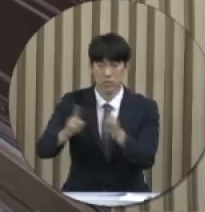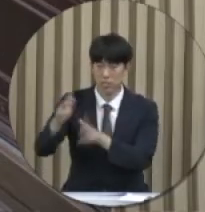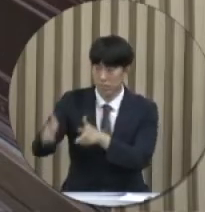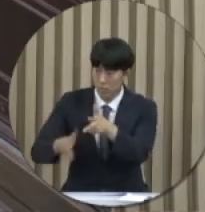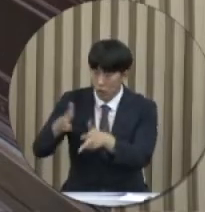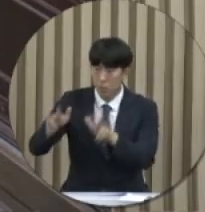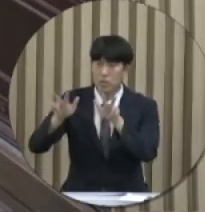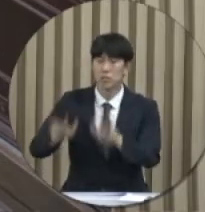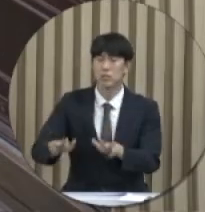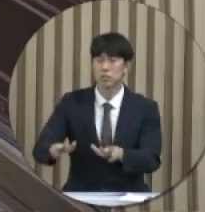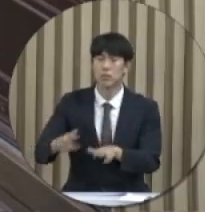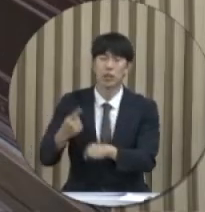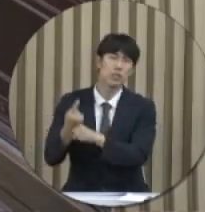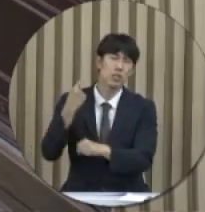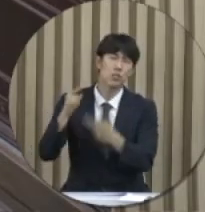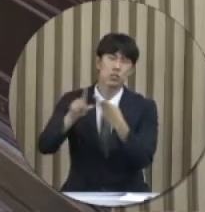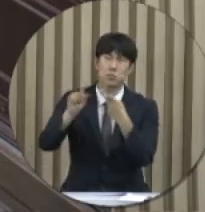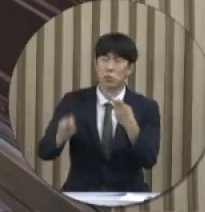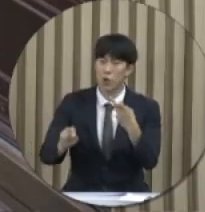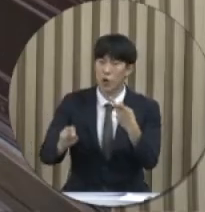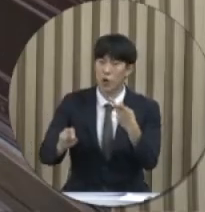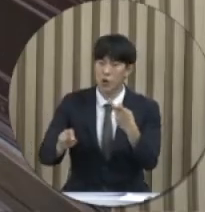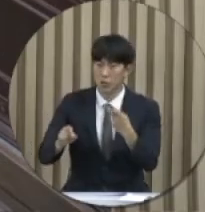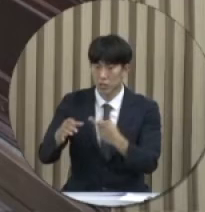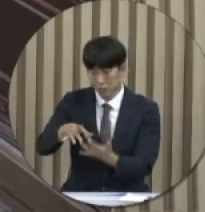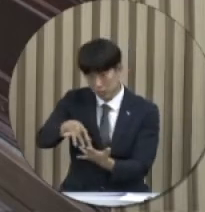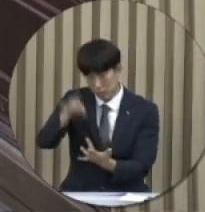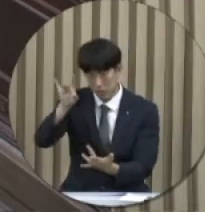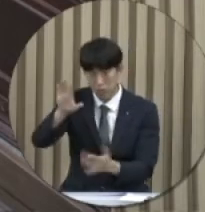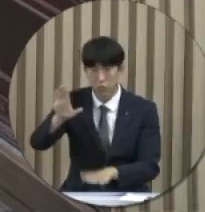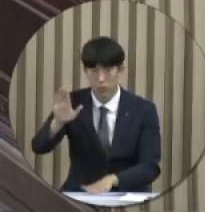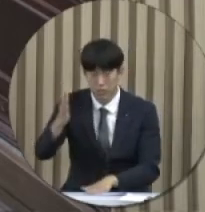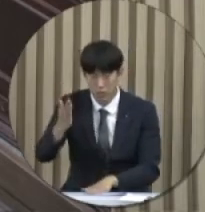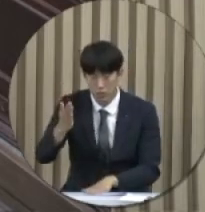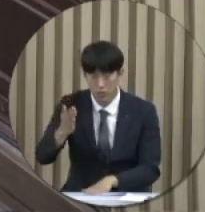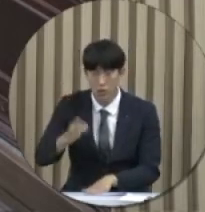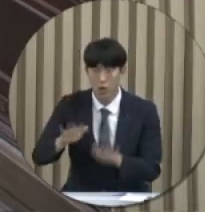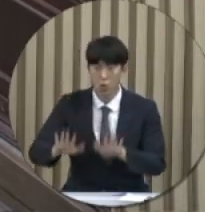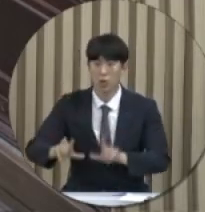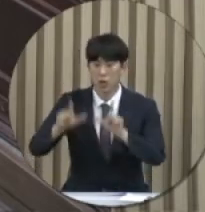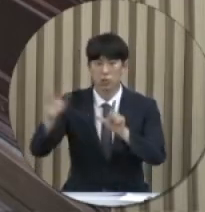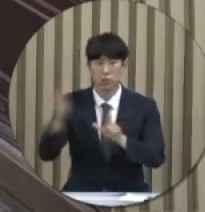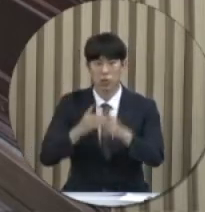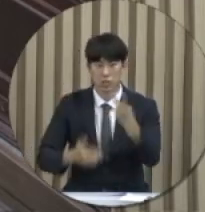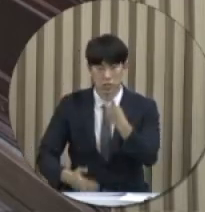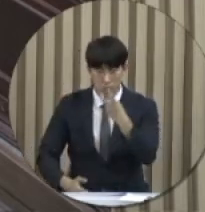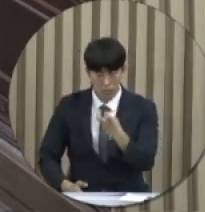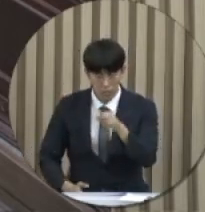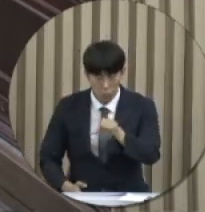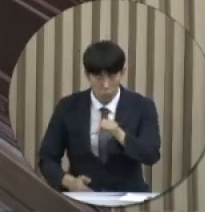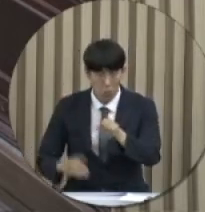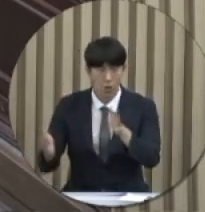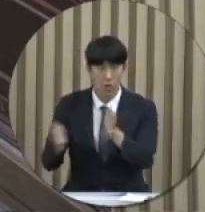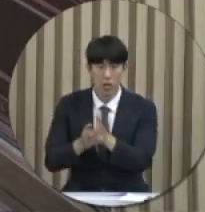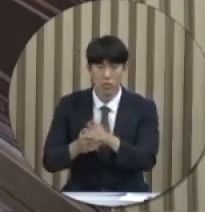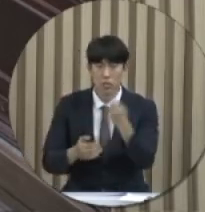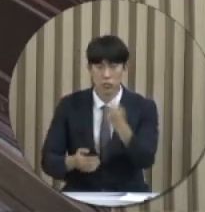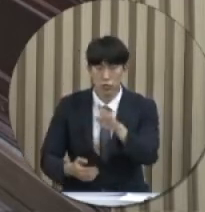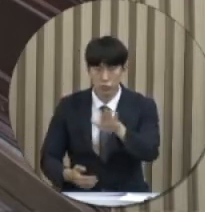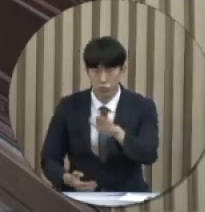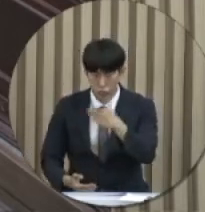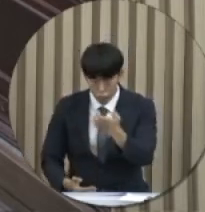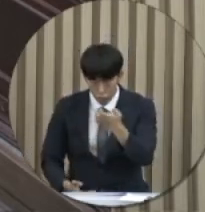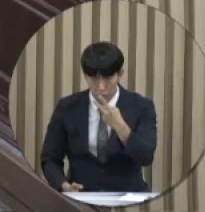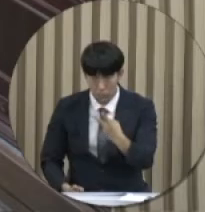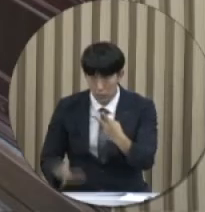한참 작년 12월 달에 선정이 돼서 올해부터 2025년까지 1092억 원이라는 돈을